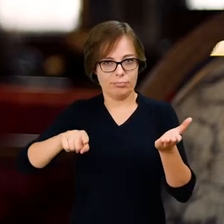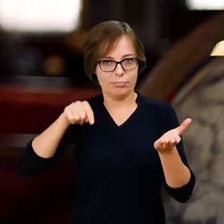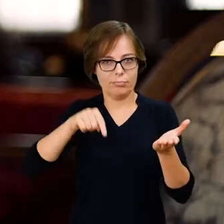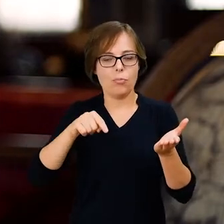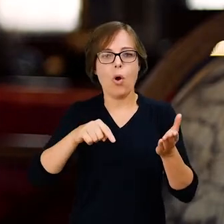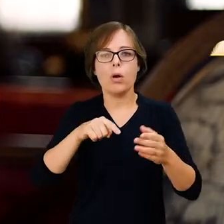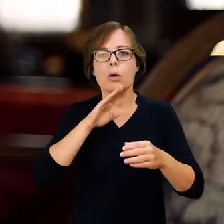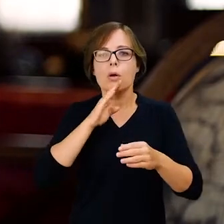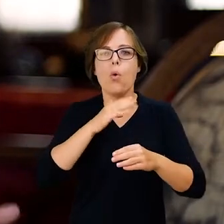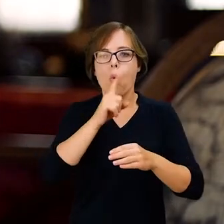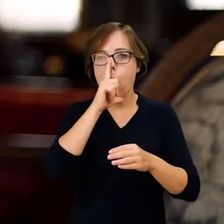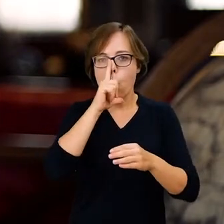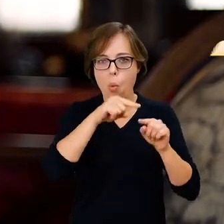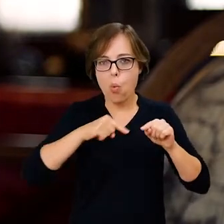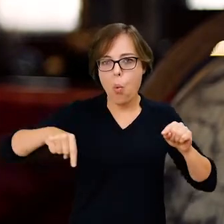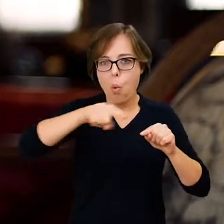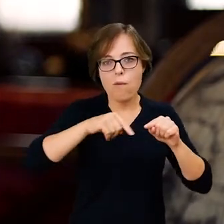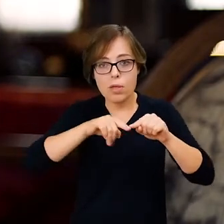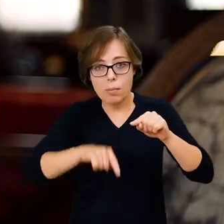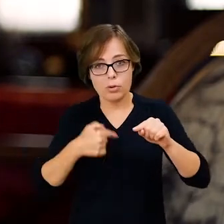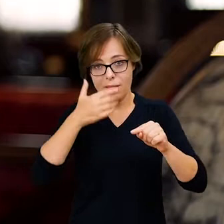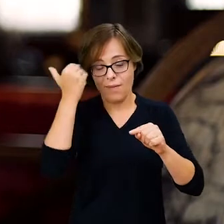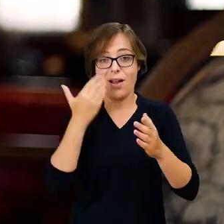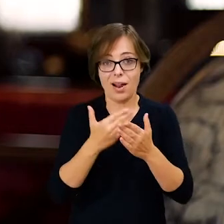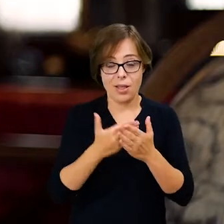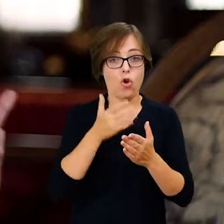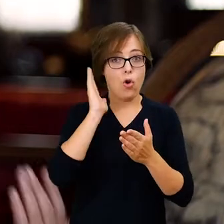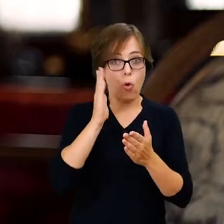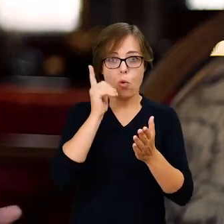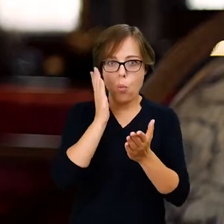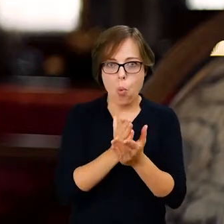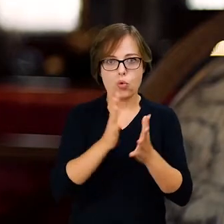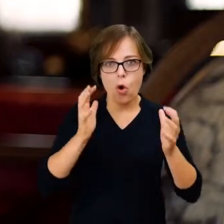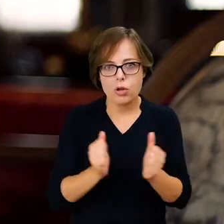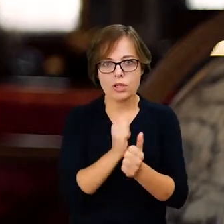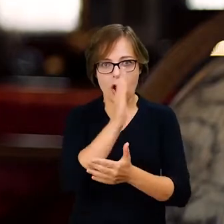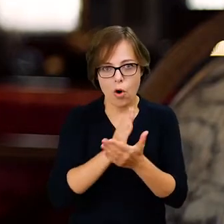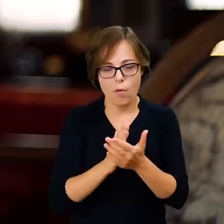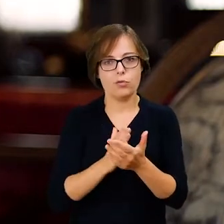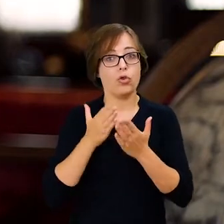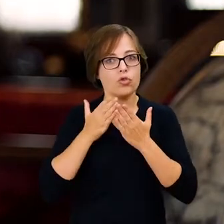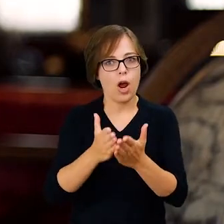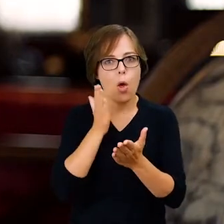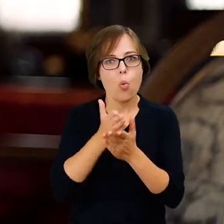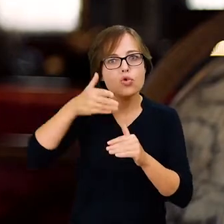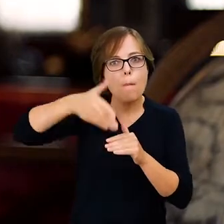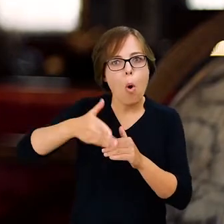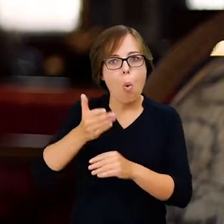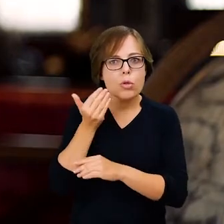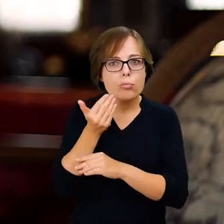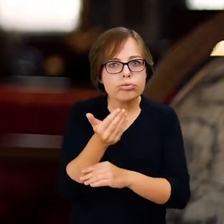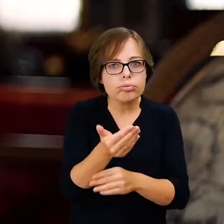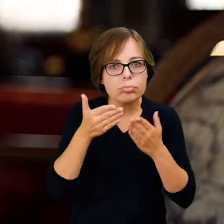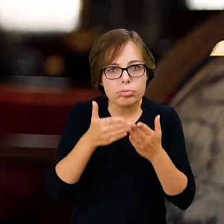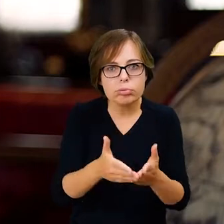momencie, kiedy nastąpiły te wielkie odkrycia geograficzne, kiedy żeglarze zaczęli podróżować na południe, wówczas też obserwowano nowe